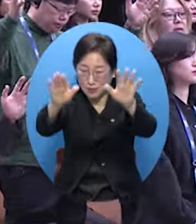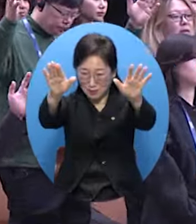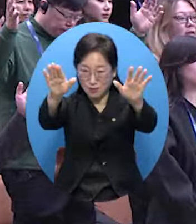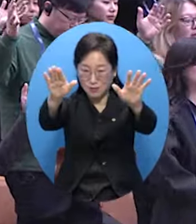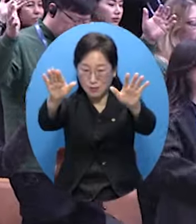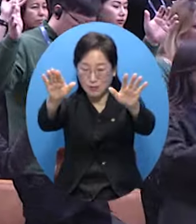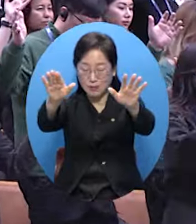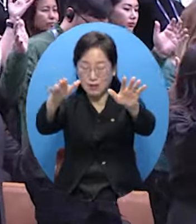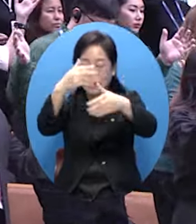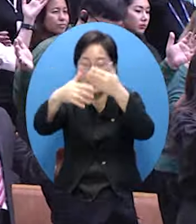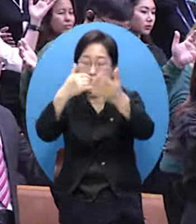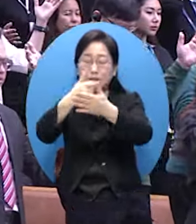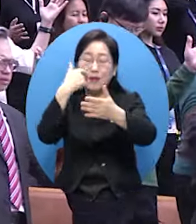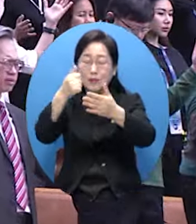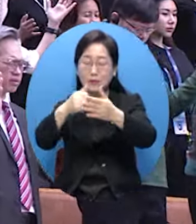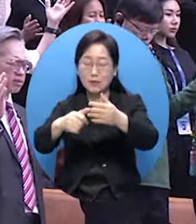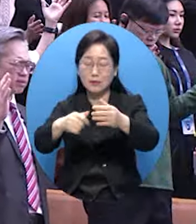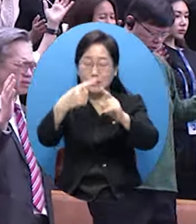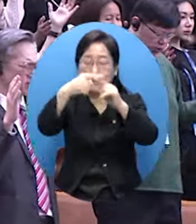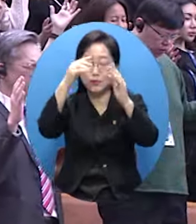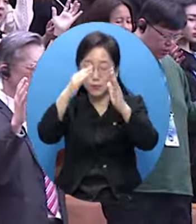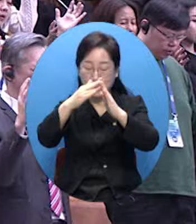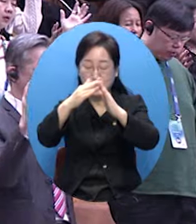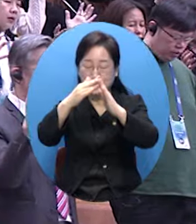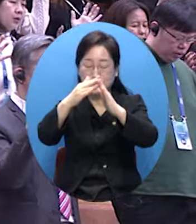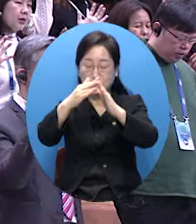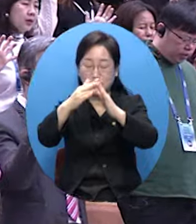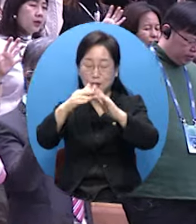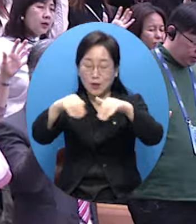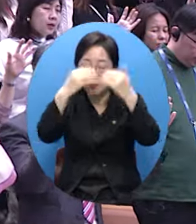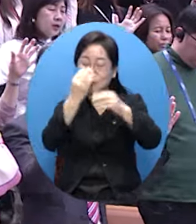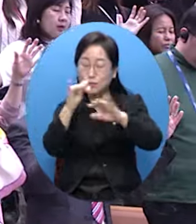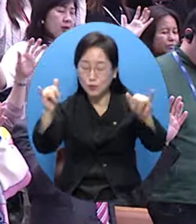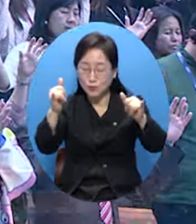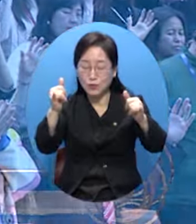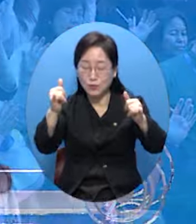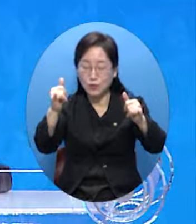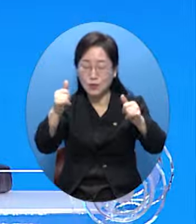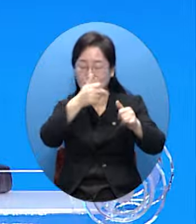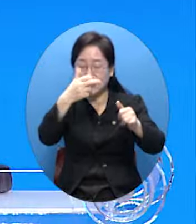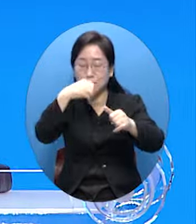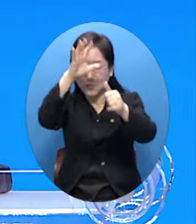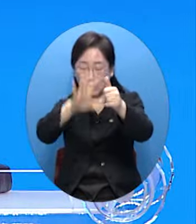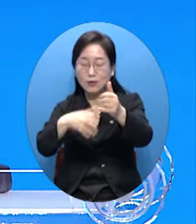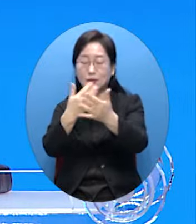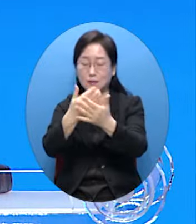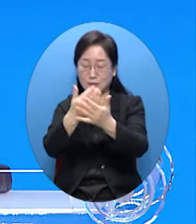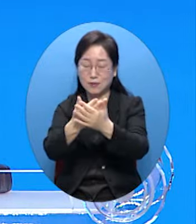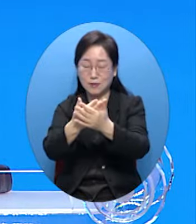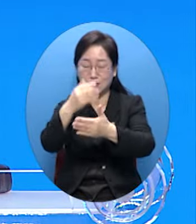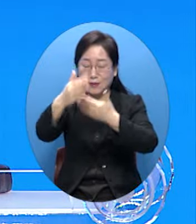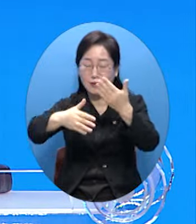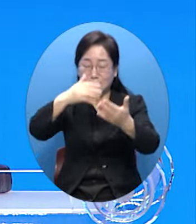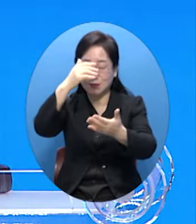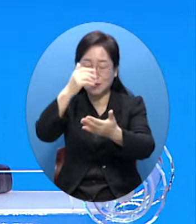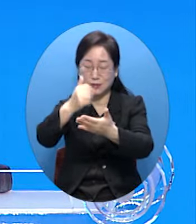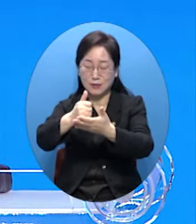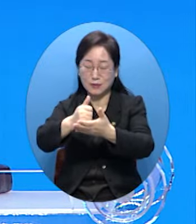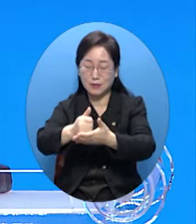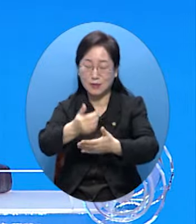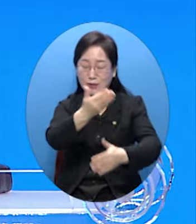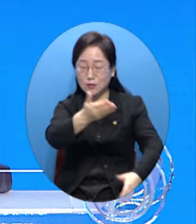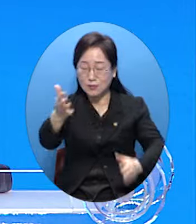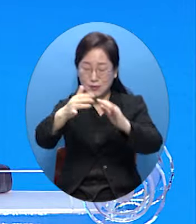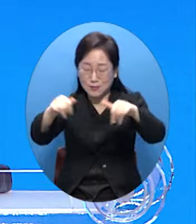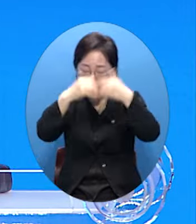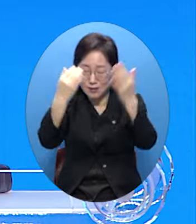뻗고 하나님 아버지 시대 아피스트 교회 모든 성도들에게 하나님의 큰 복을 내려주시고 하나님께서 저들의